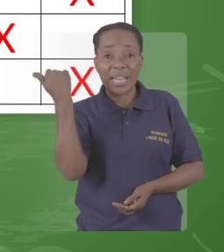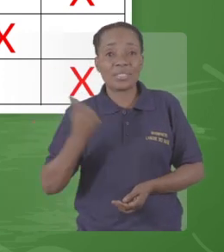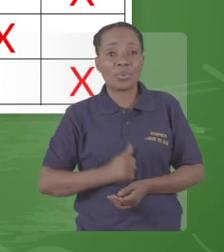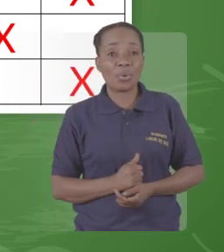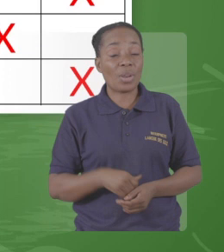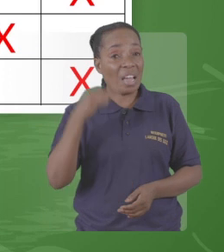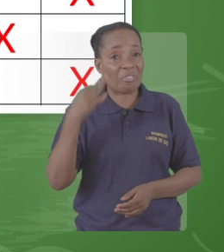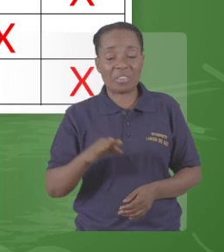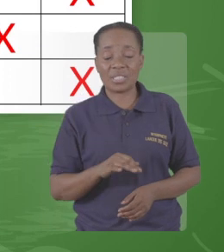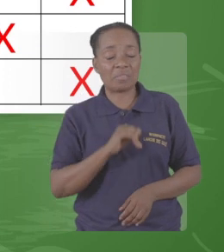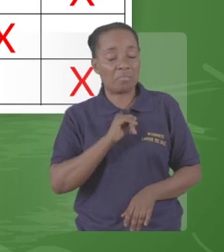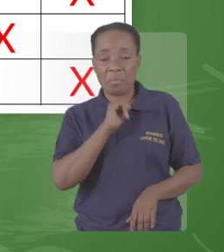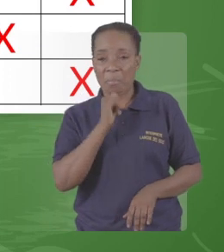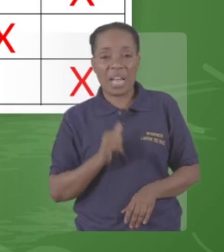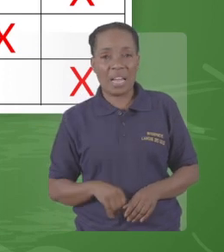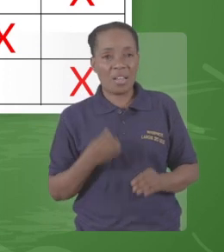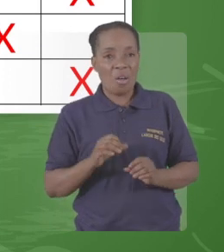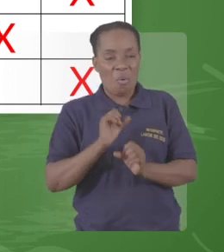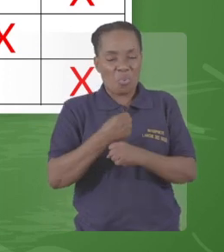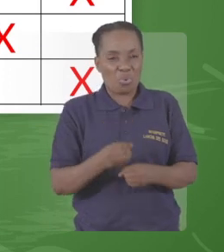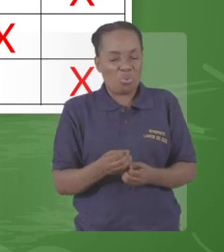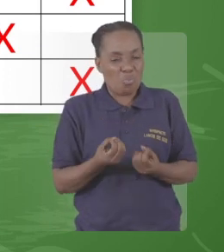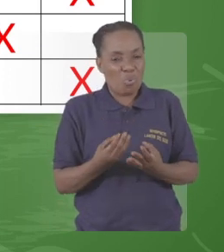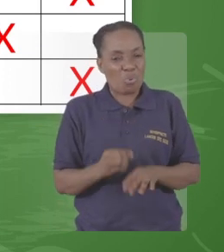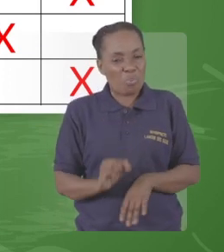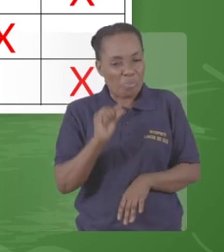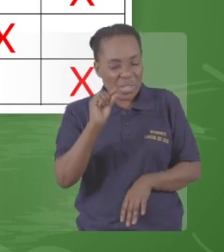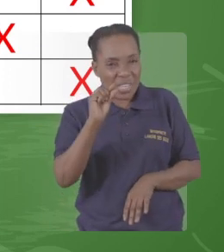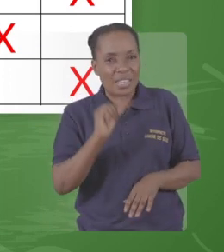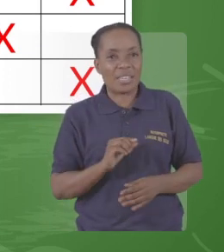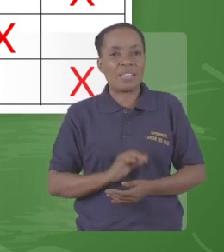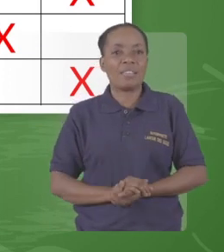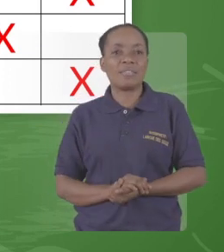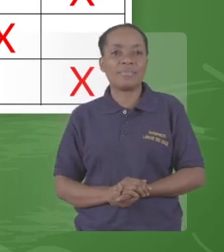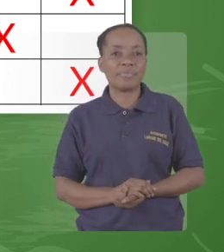très peu des hydrocarbures. Si vous avez répondu correctement